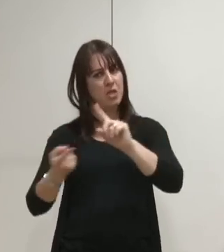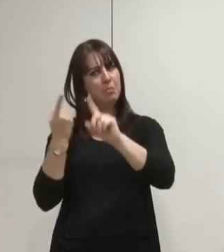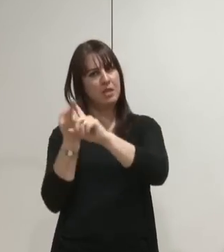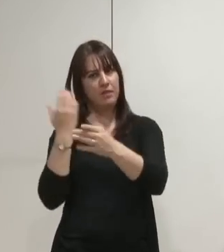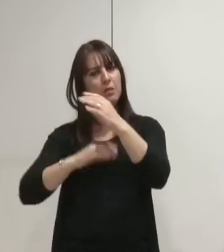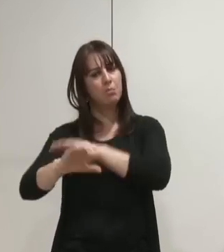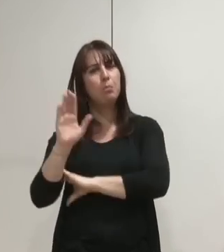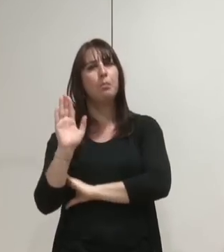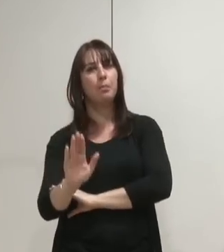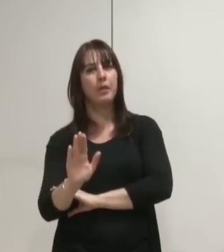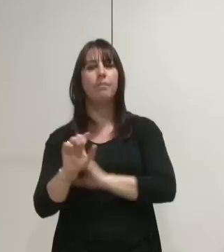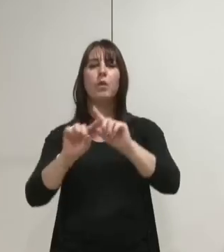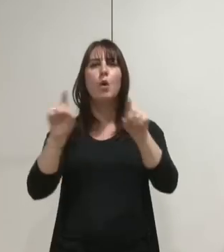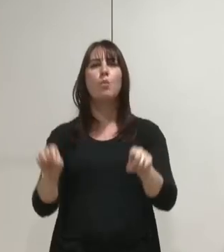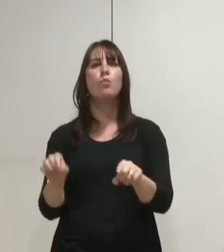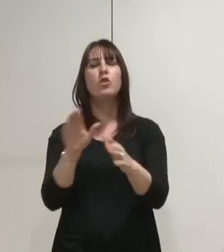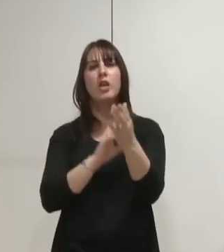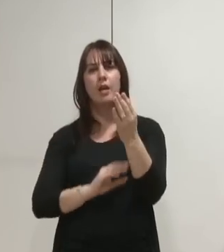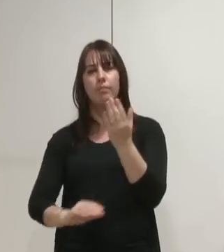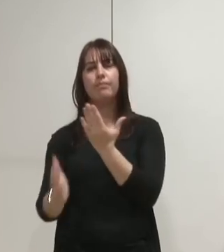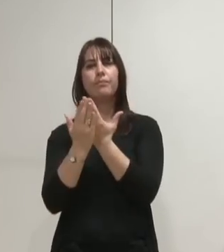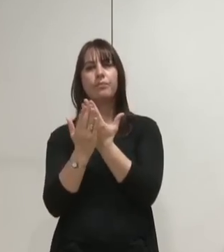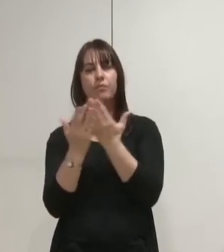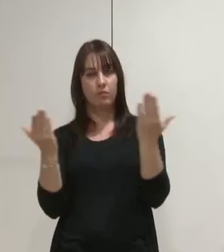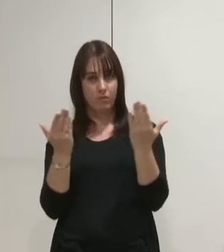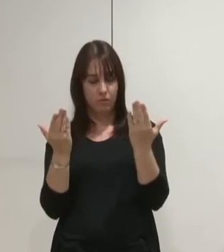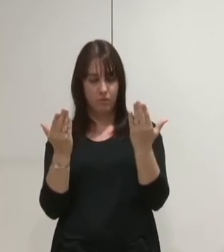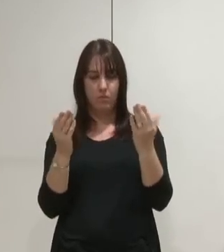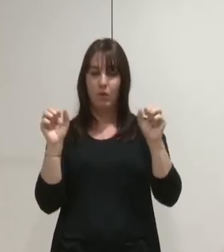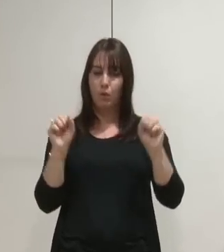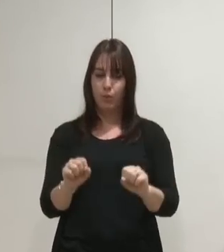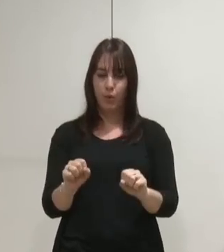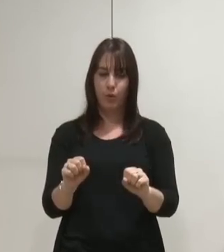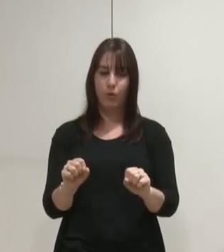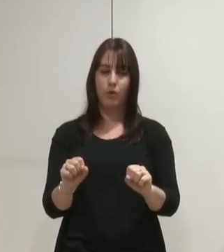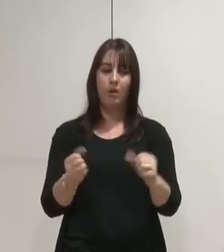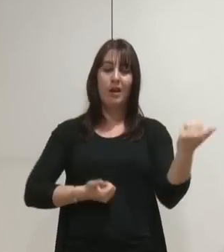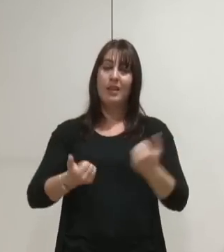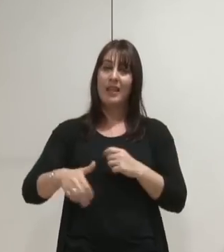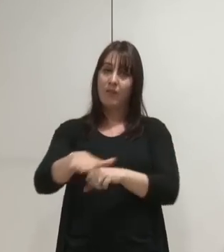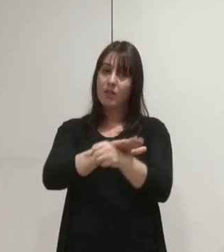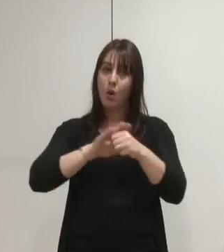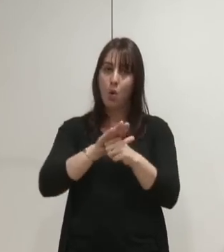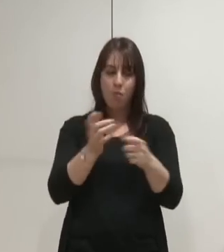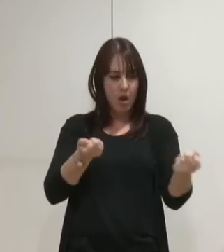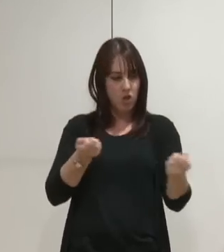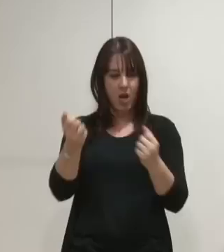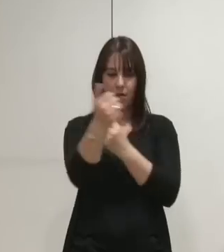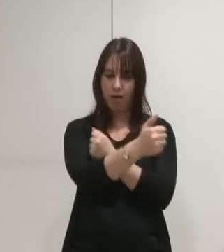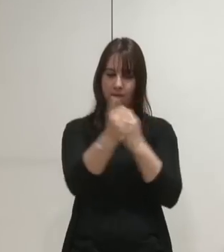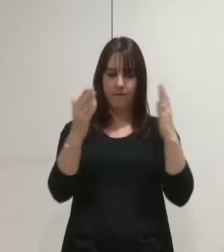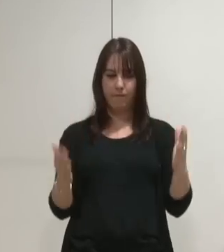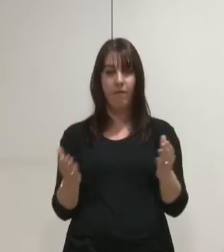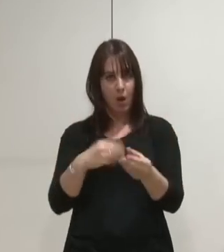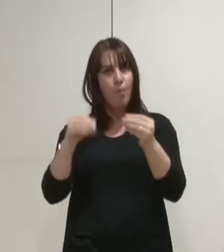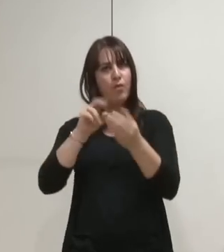spécifique ce budget annexe permettra d'appréhender le périmètre complet du service comme son cout réel